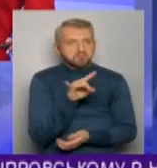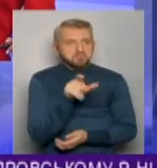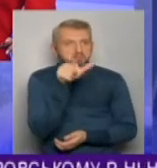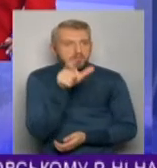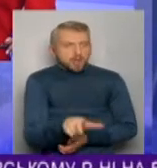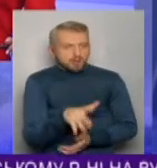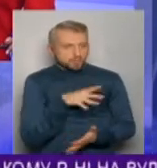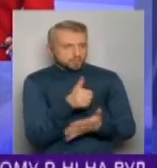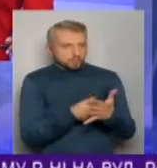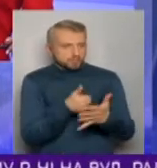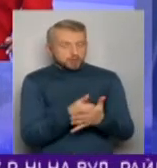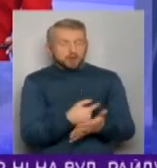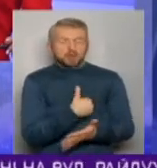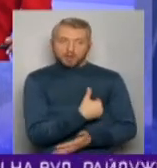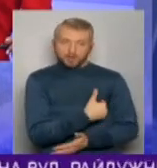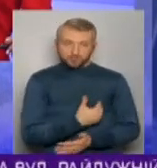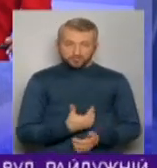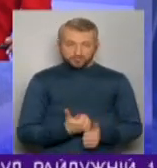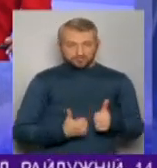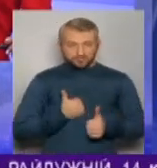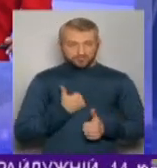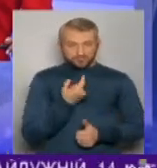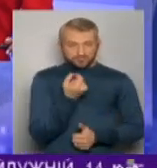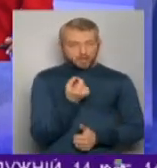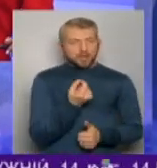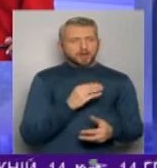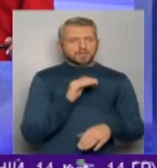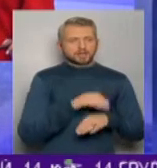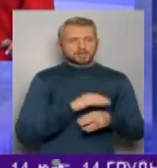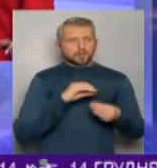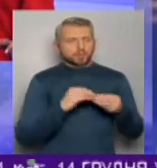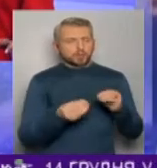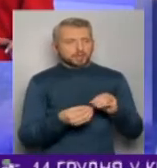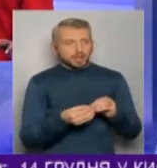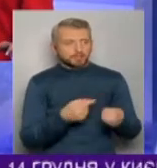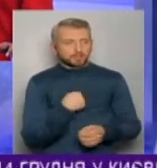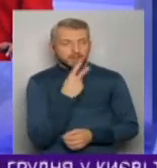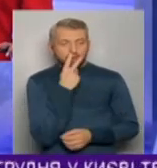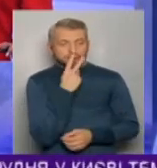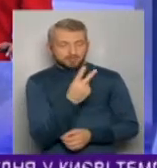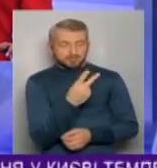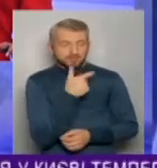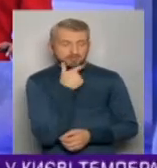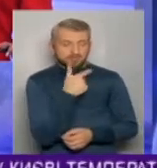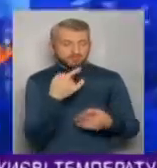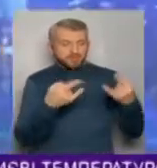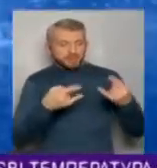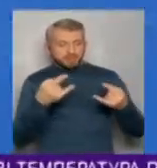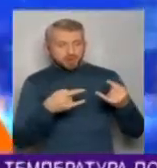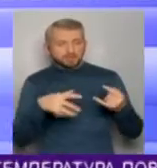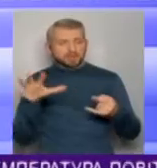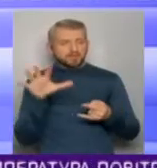сказати, не без лишнього фастовства, практично проблем, і навіть я дивлюся телебачення, де всі